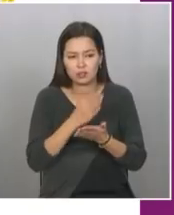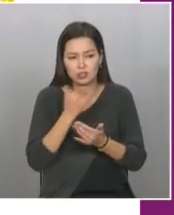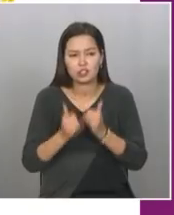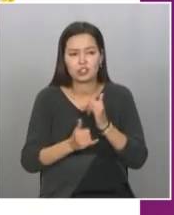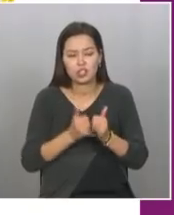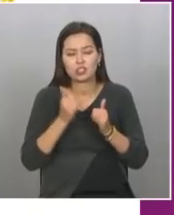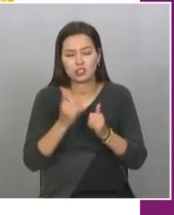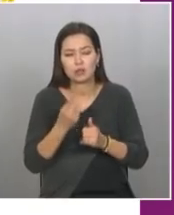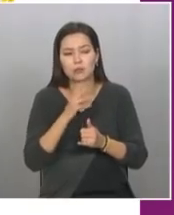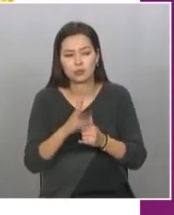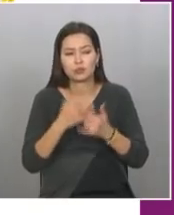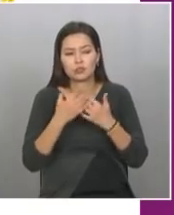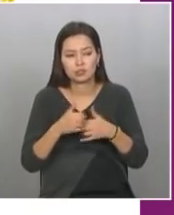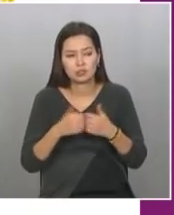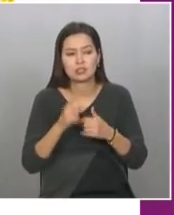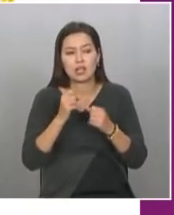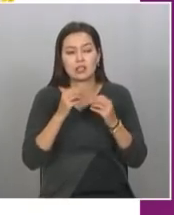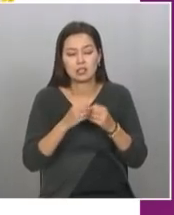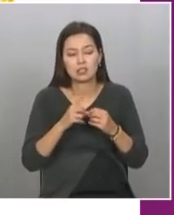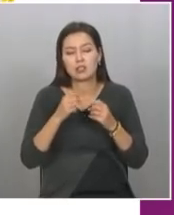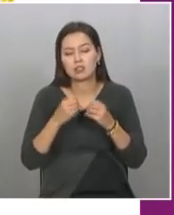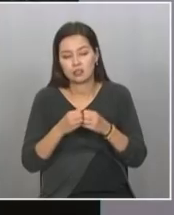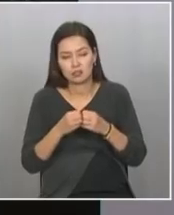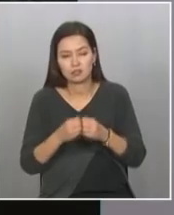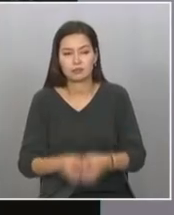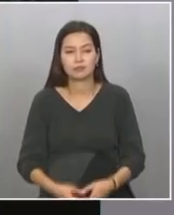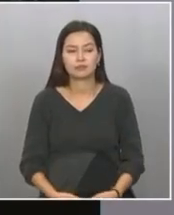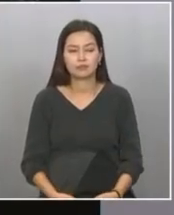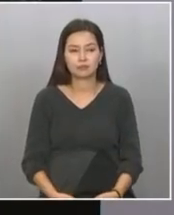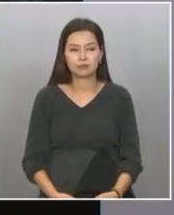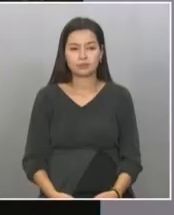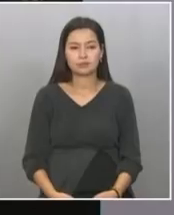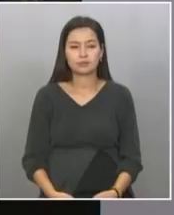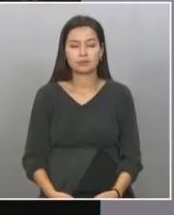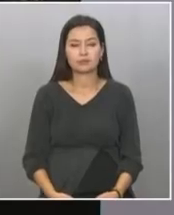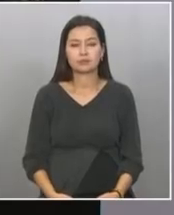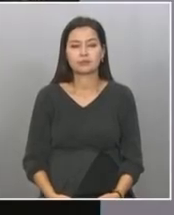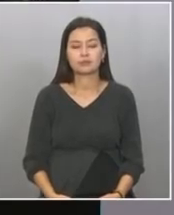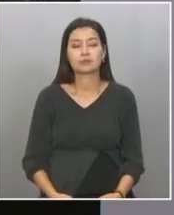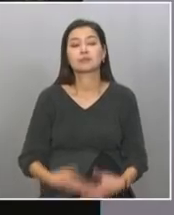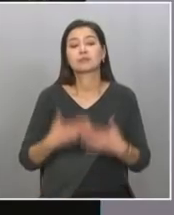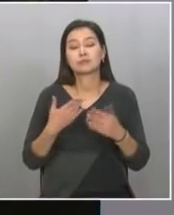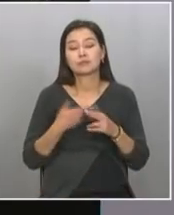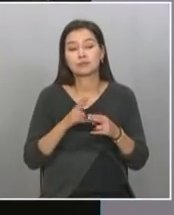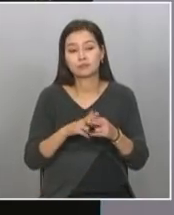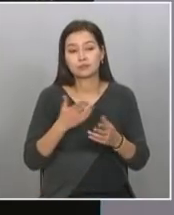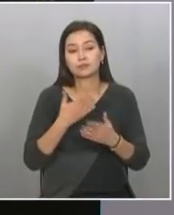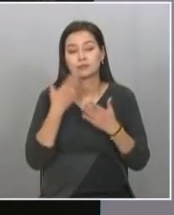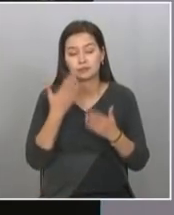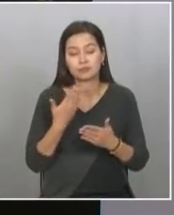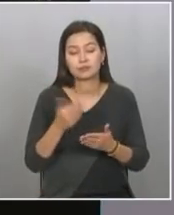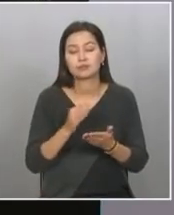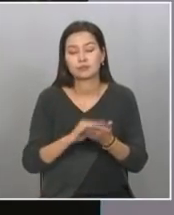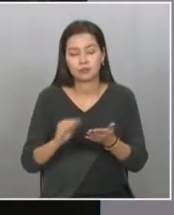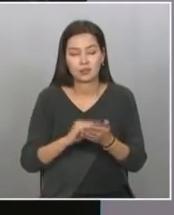минуты чеканят день за днем. Вот такое замечательное стихотворение, которое описывает